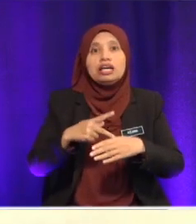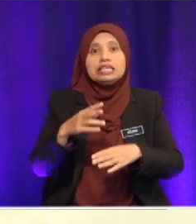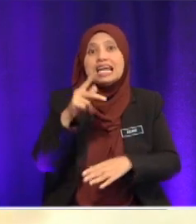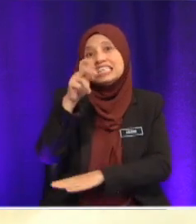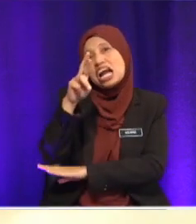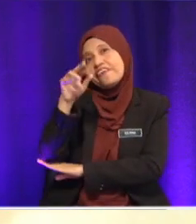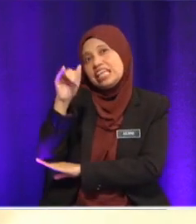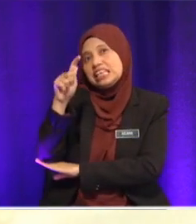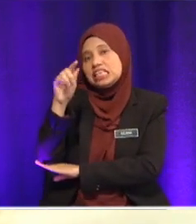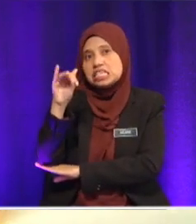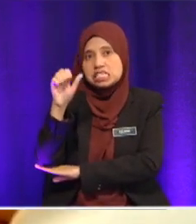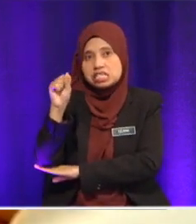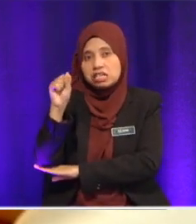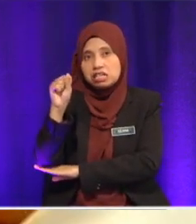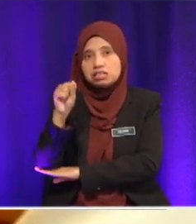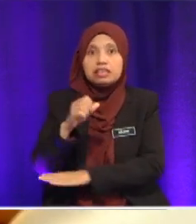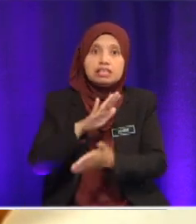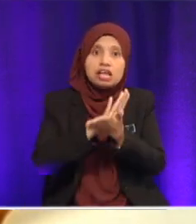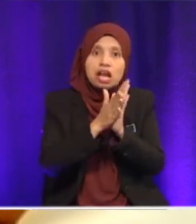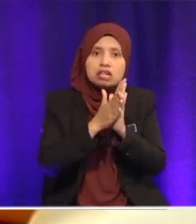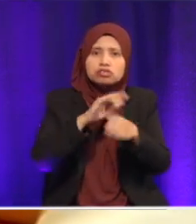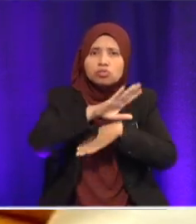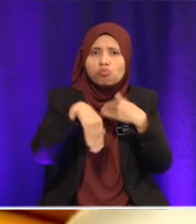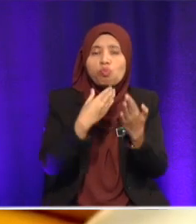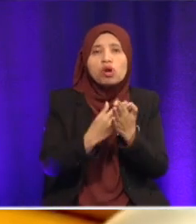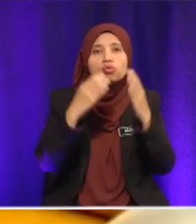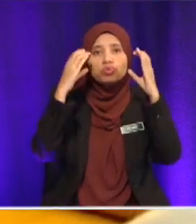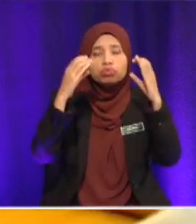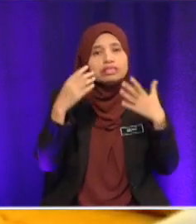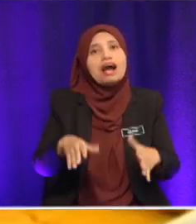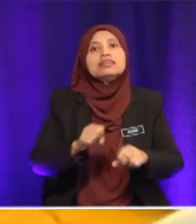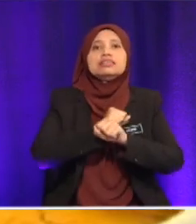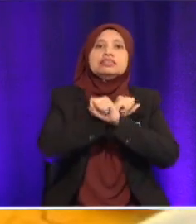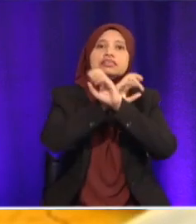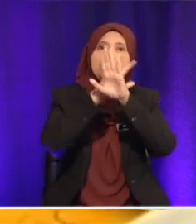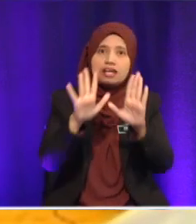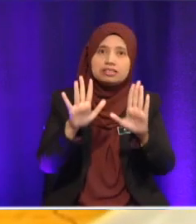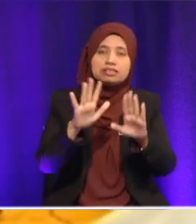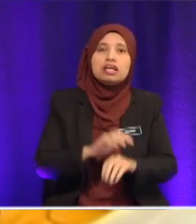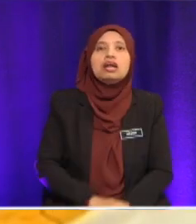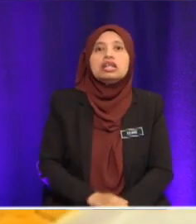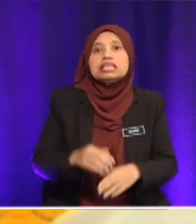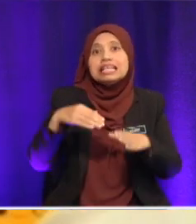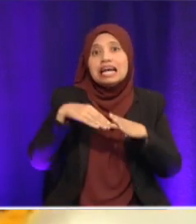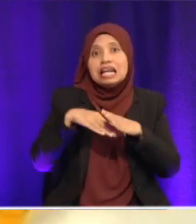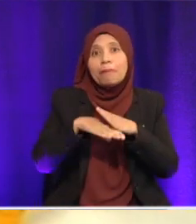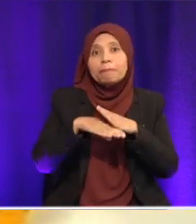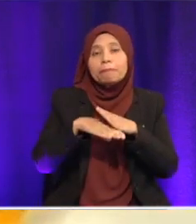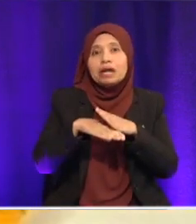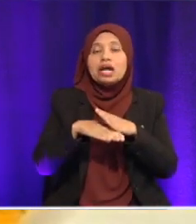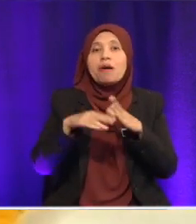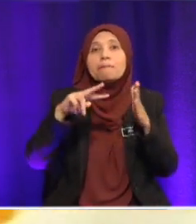galau pada guru gak jelas sekarang perguru yang kita dalam konsep 4